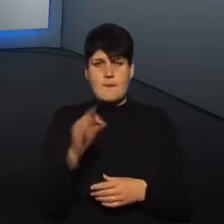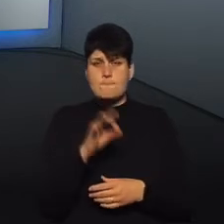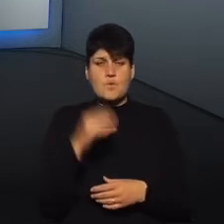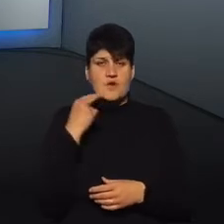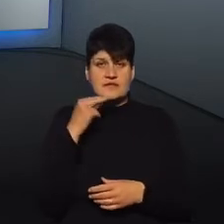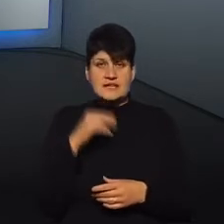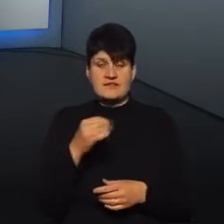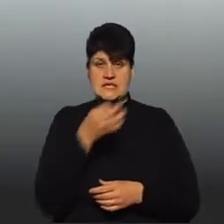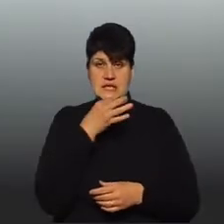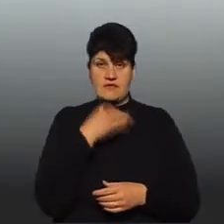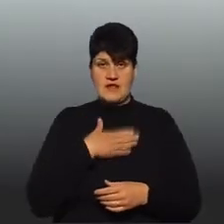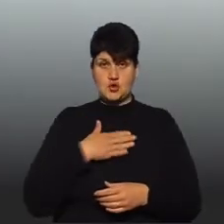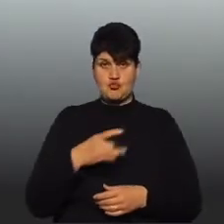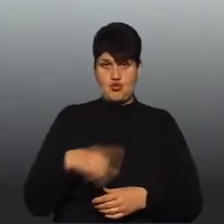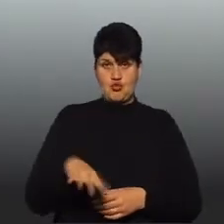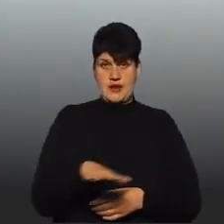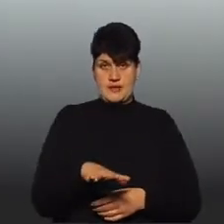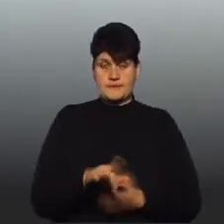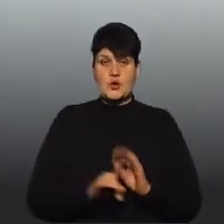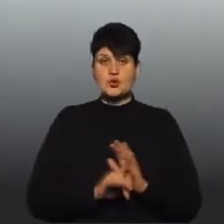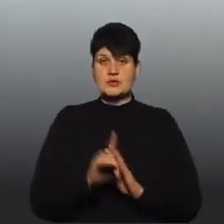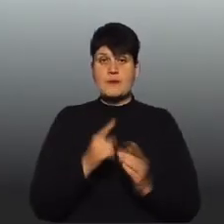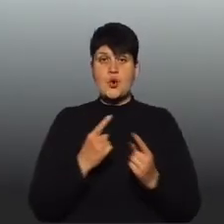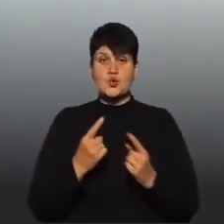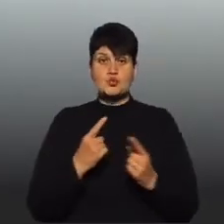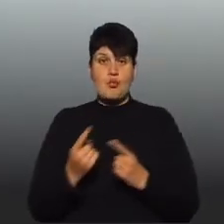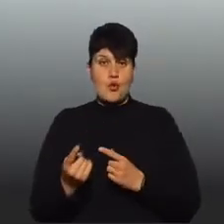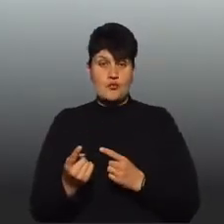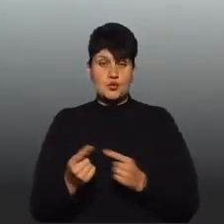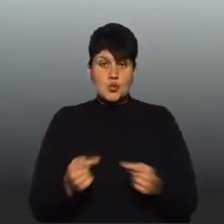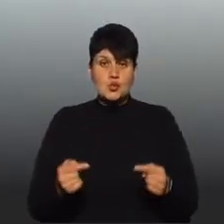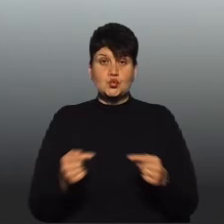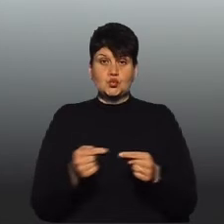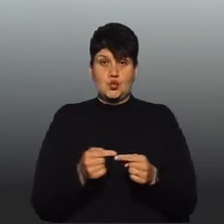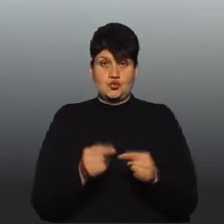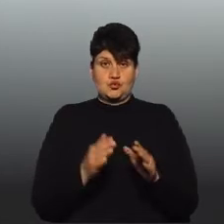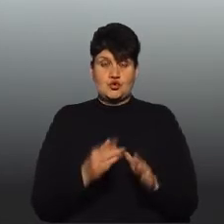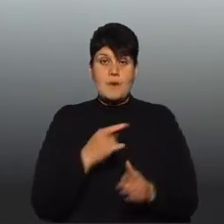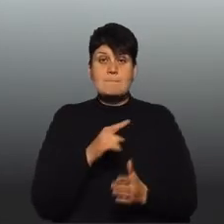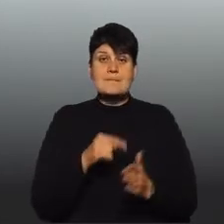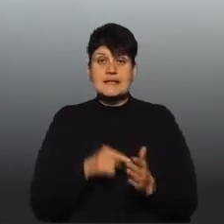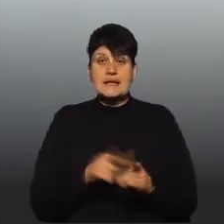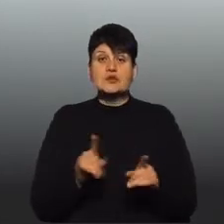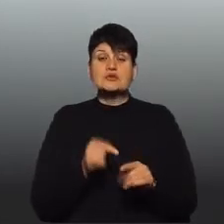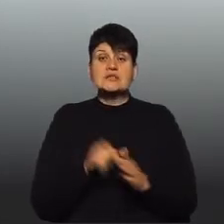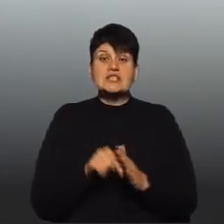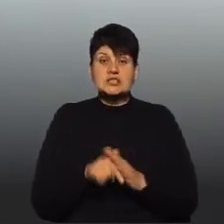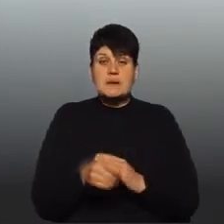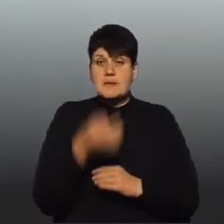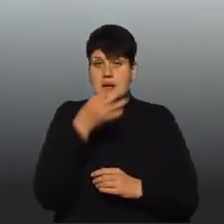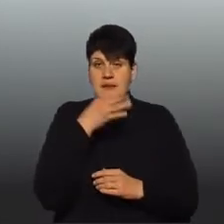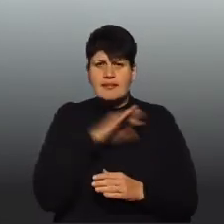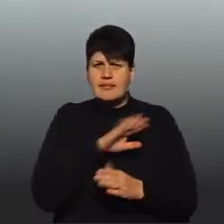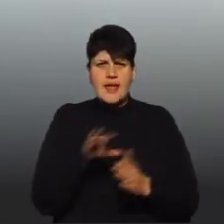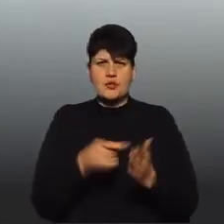регіоні. І ми розпочнемо нашу розмову з такого уточнюючого дещо питання. Що таке препарат з недоказаною